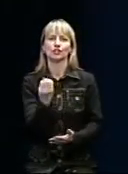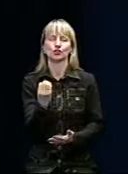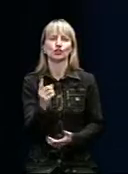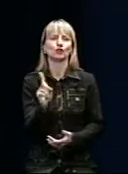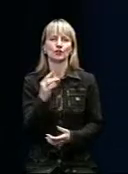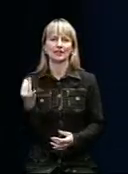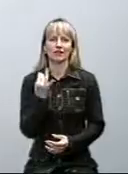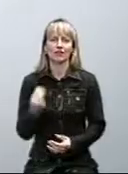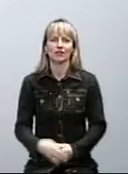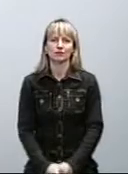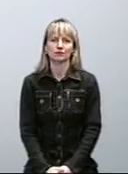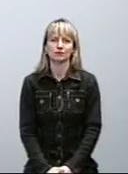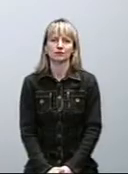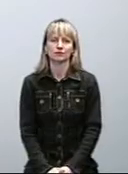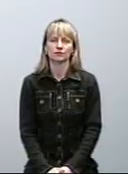дещо цікаве.